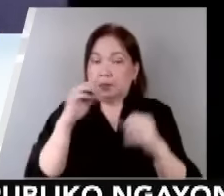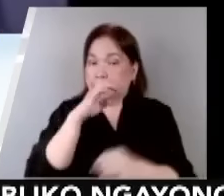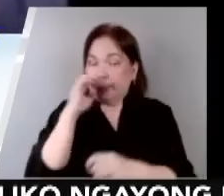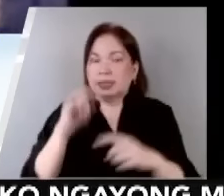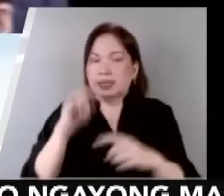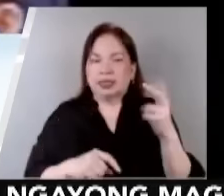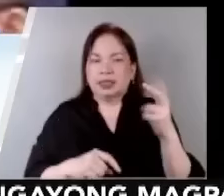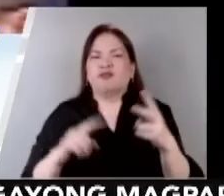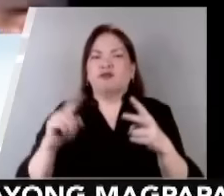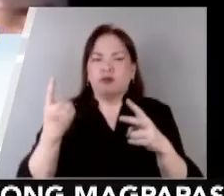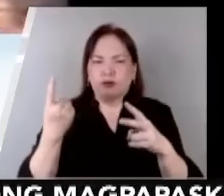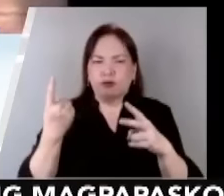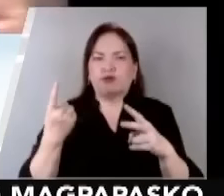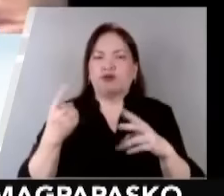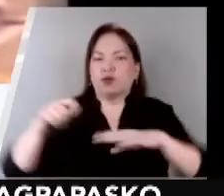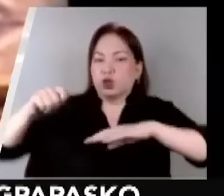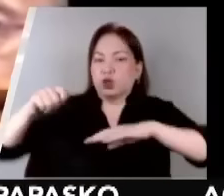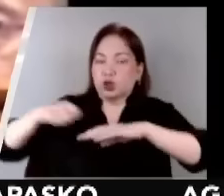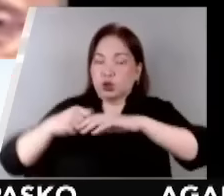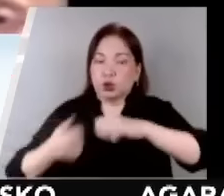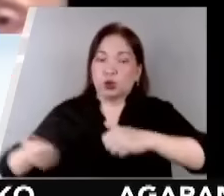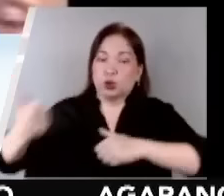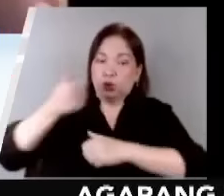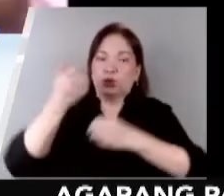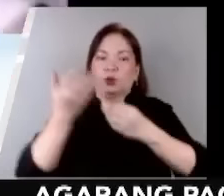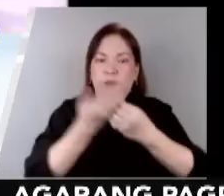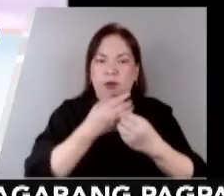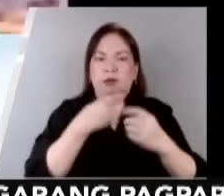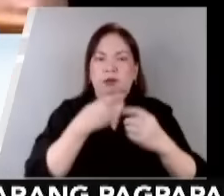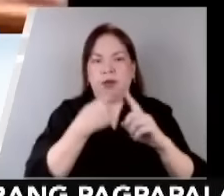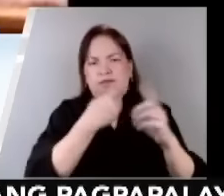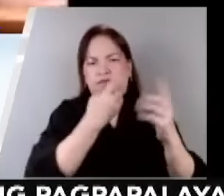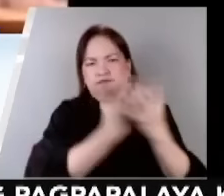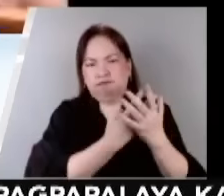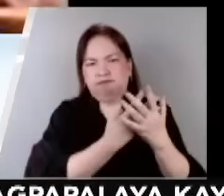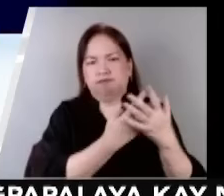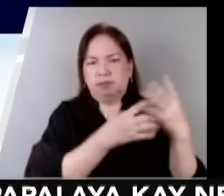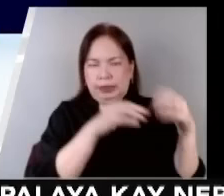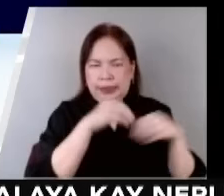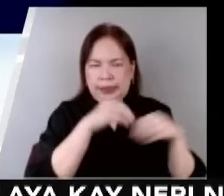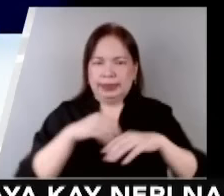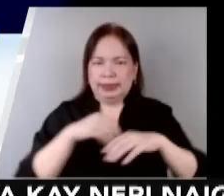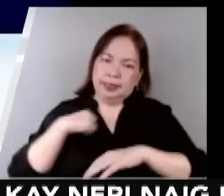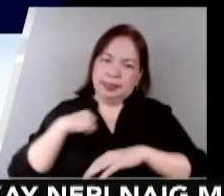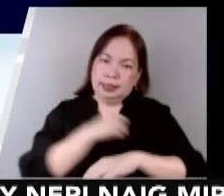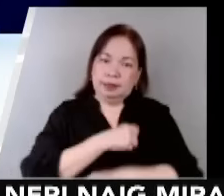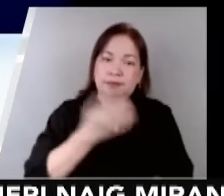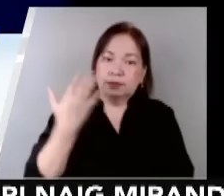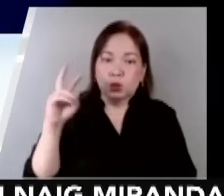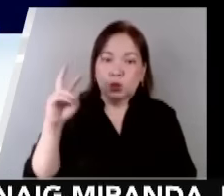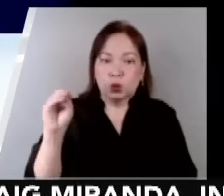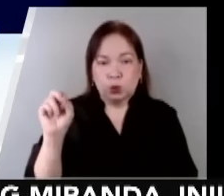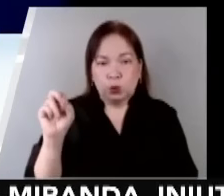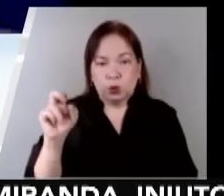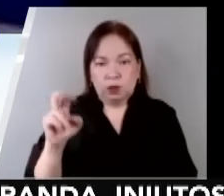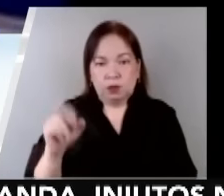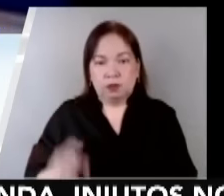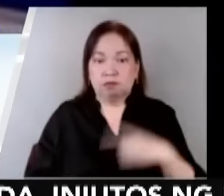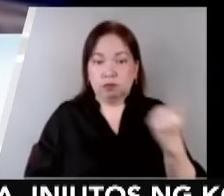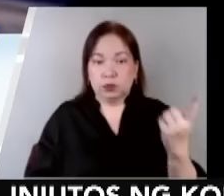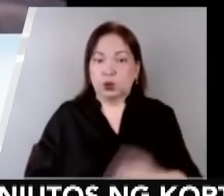na na-impeach at tuluyan pang na-convict sa impeachment trial sa Senado noong 2012. 20 senators